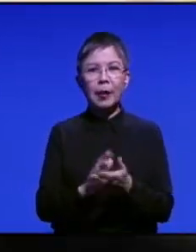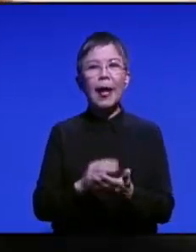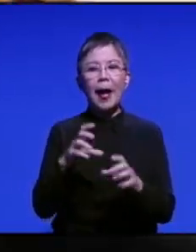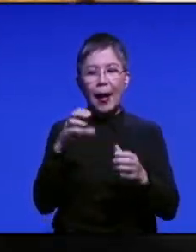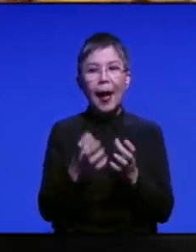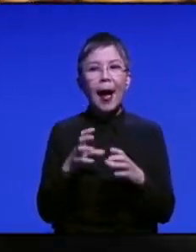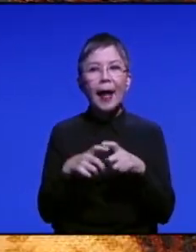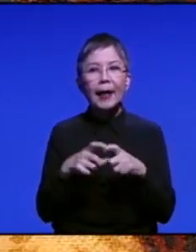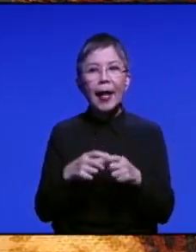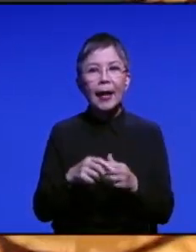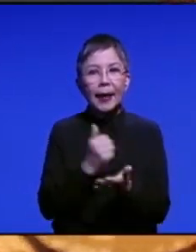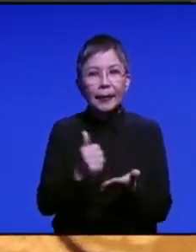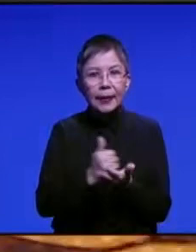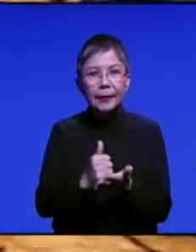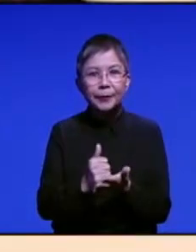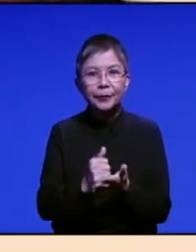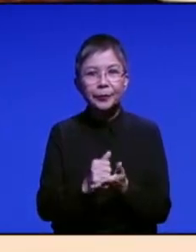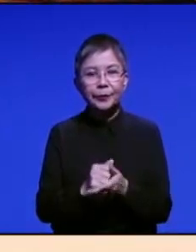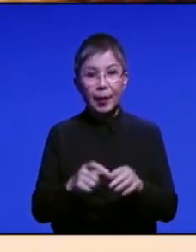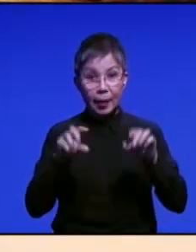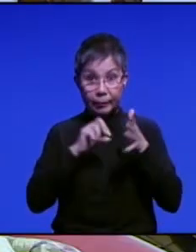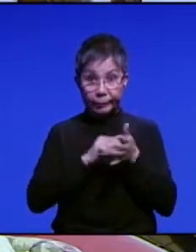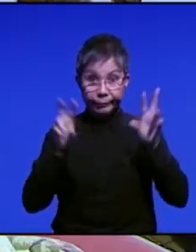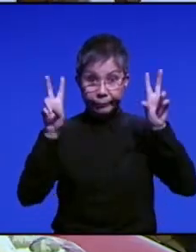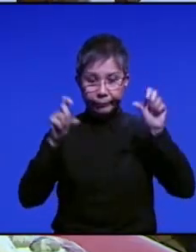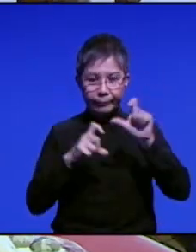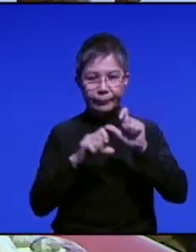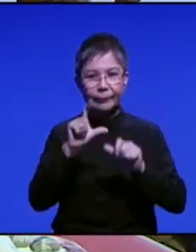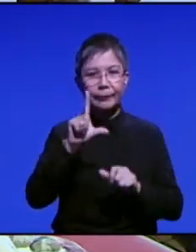tradisional yang bernama slimming plate.